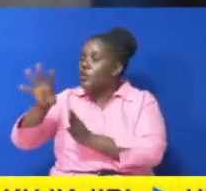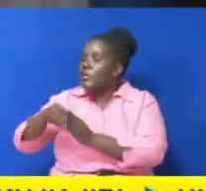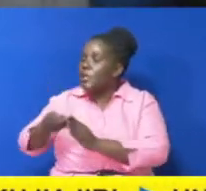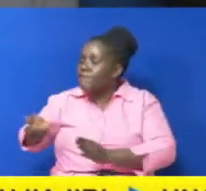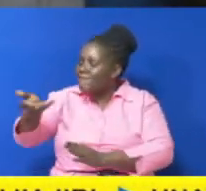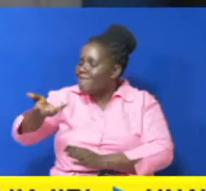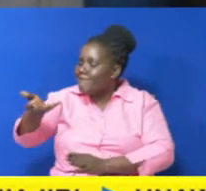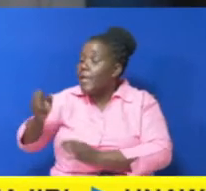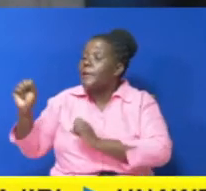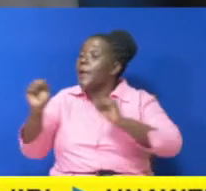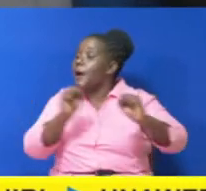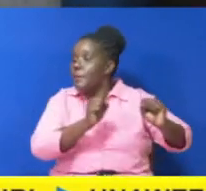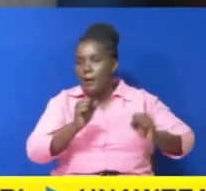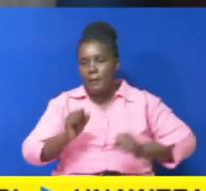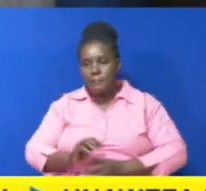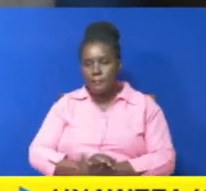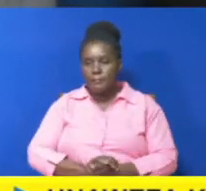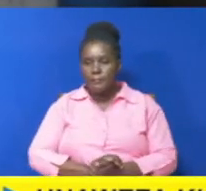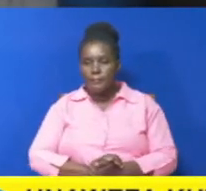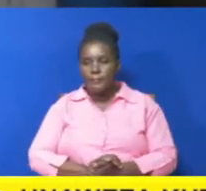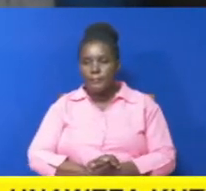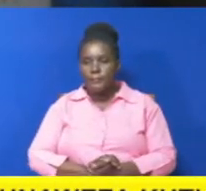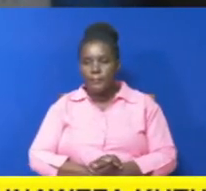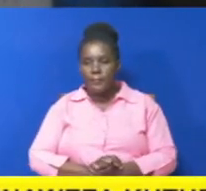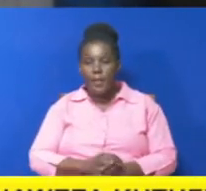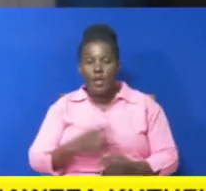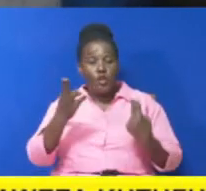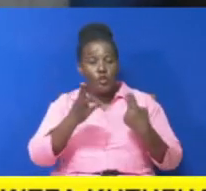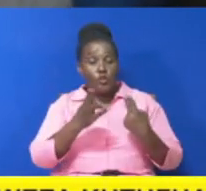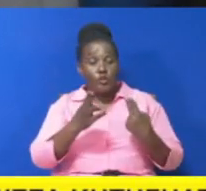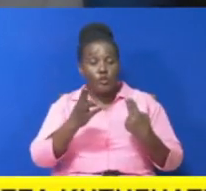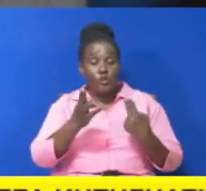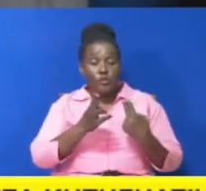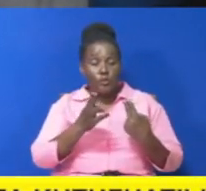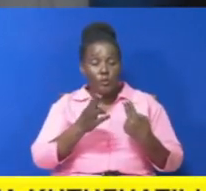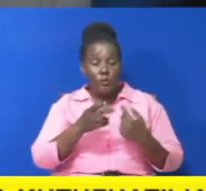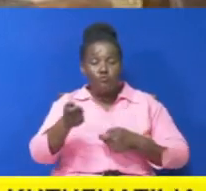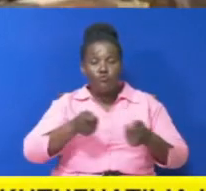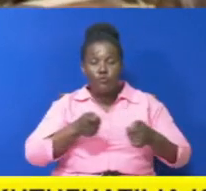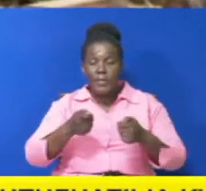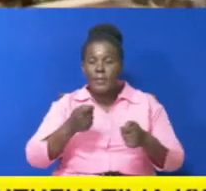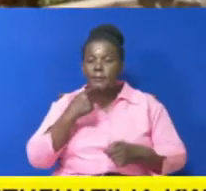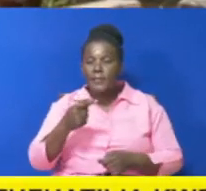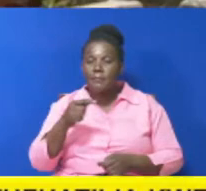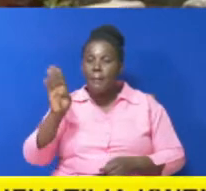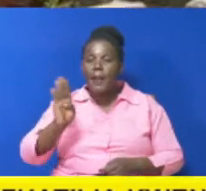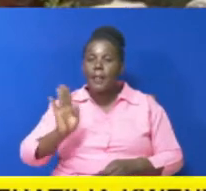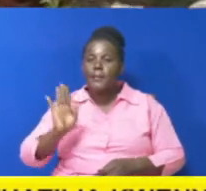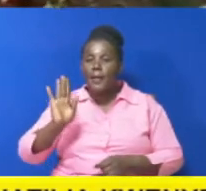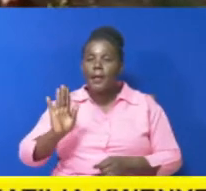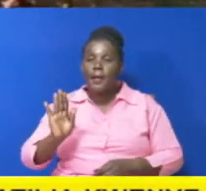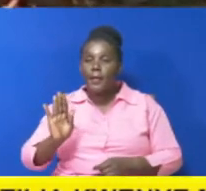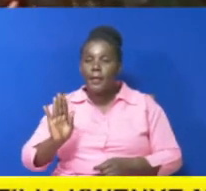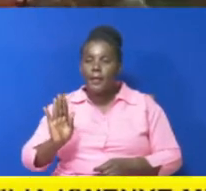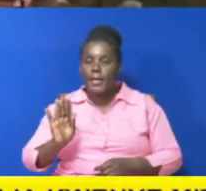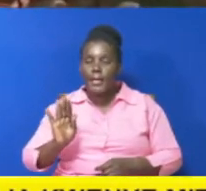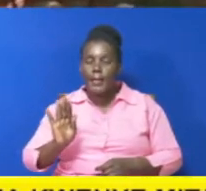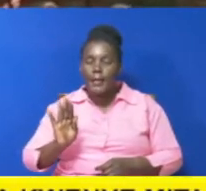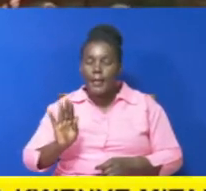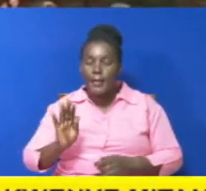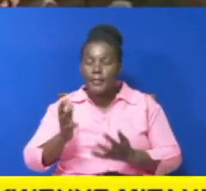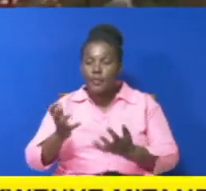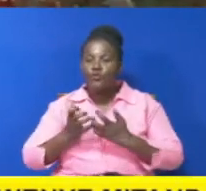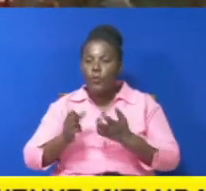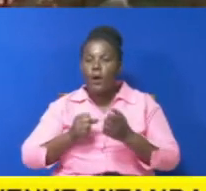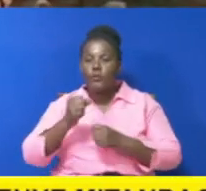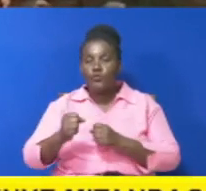makazi. Dr. Gwamaka ameeleza kuwa baraza hilo halitasita kuwachukulia hatua watu watakaoendelea kuendesha mitambo